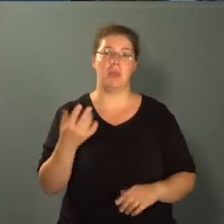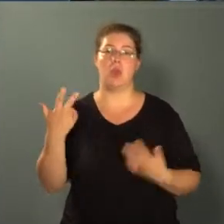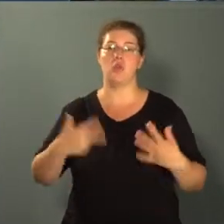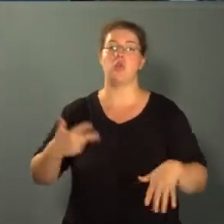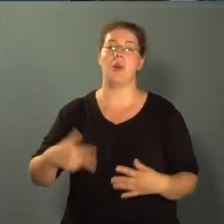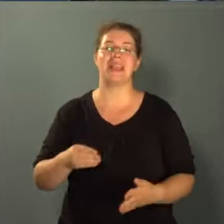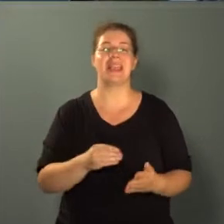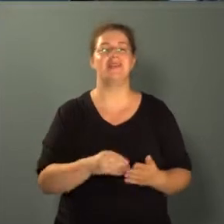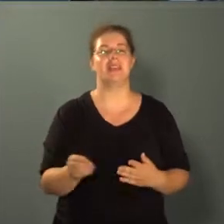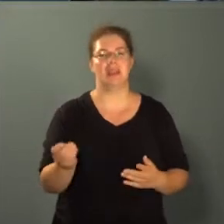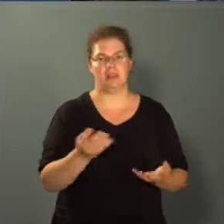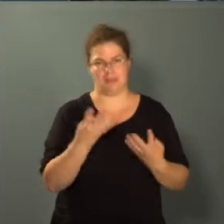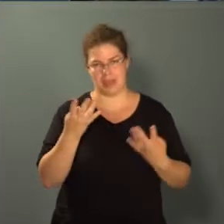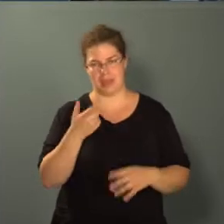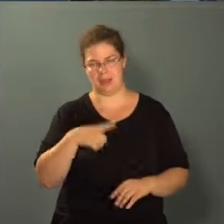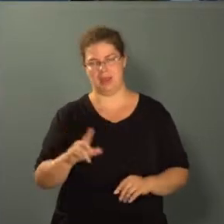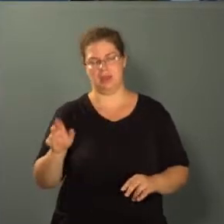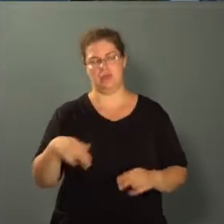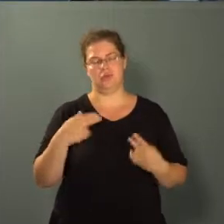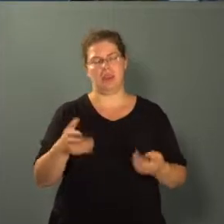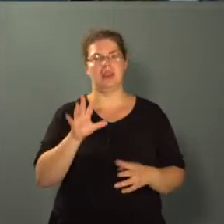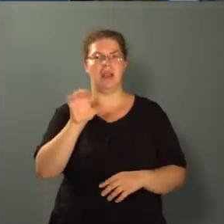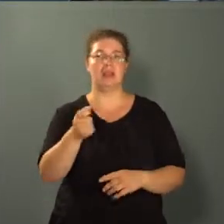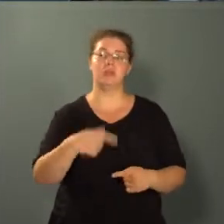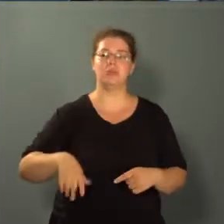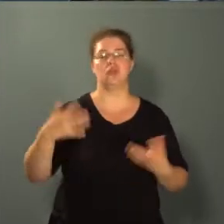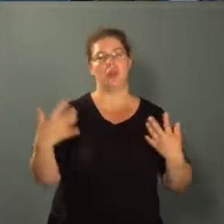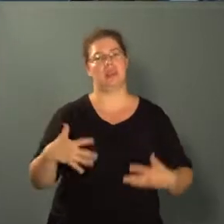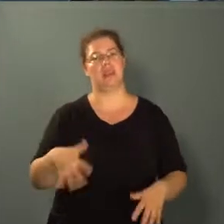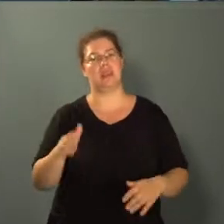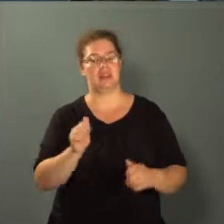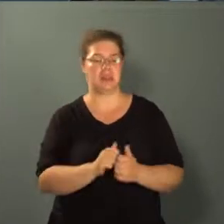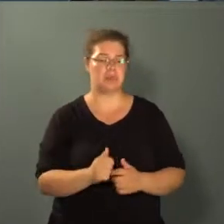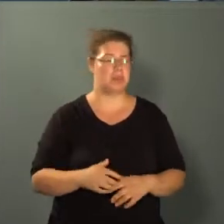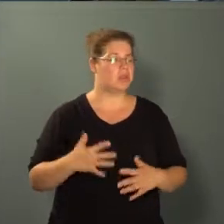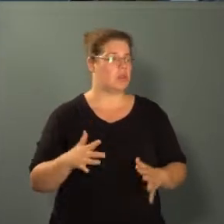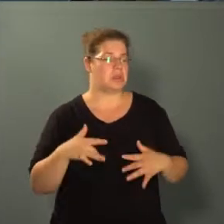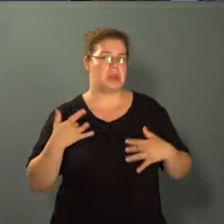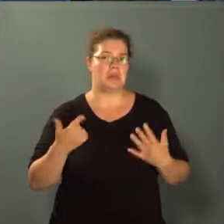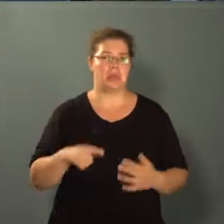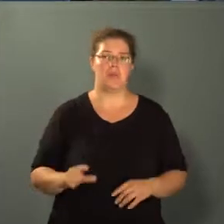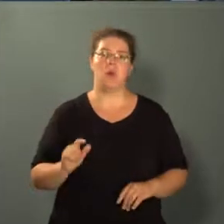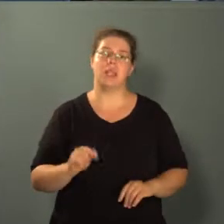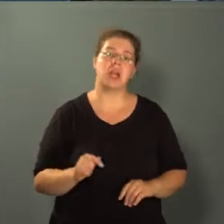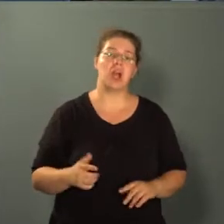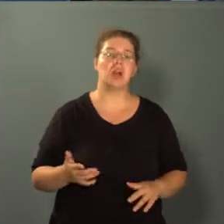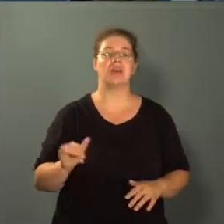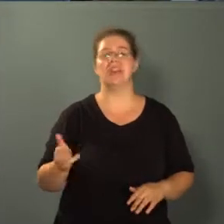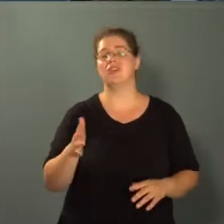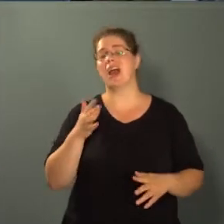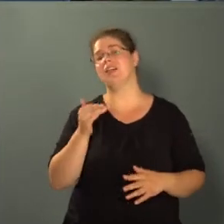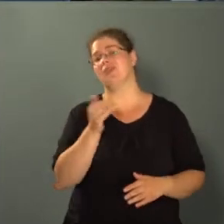8000 fizető volt. És aztán elértük mi is a 10000 számot. Tehát ezek nagy élmények voltak akkor, hát